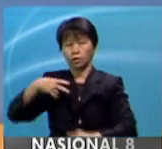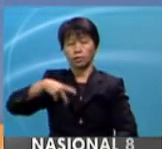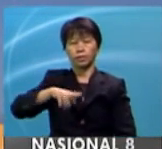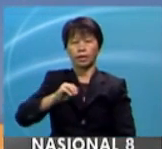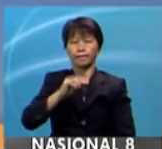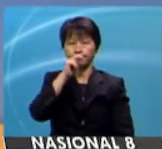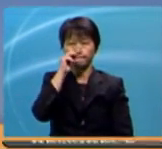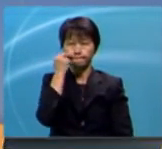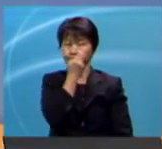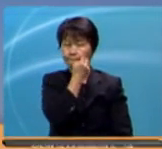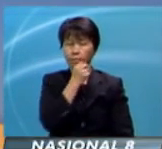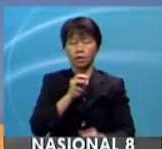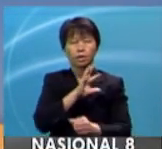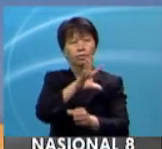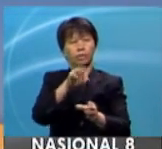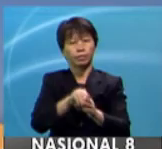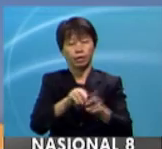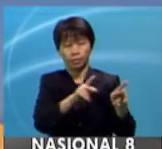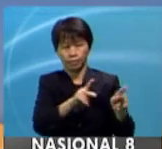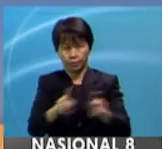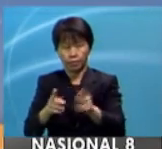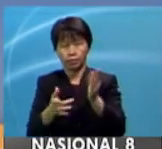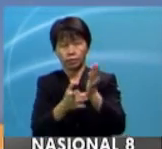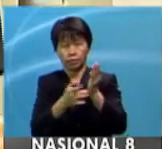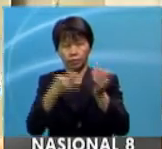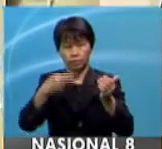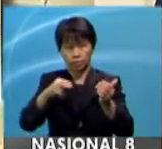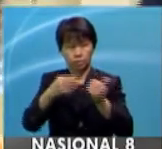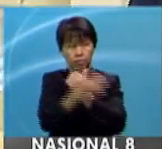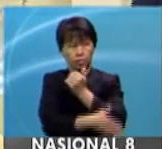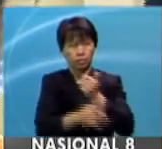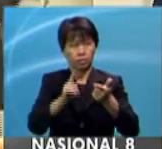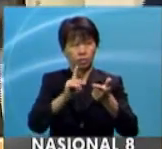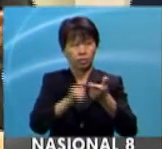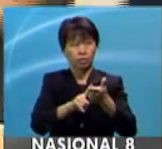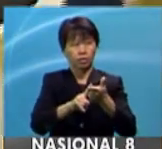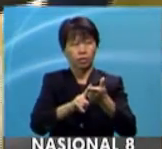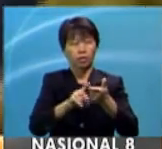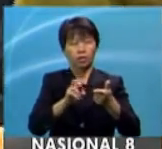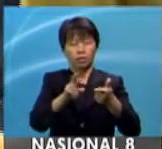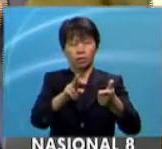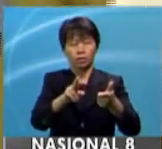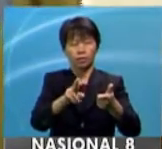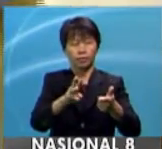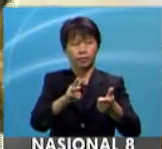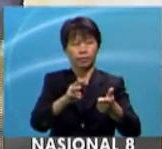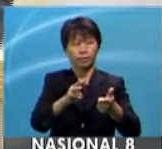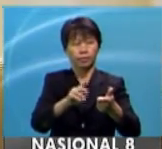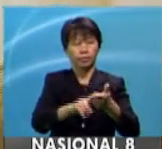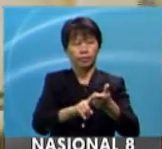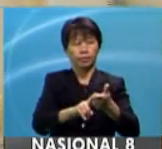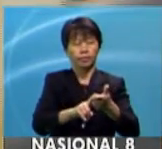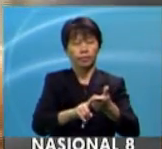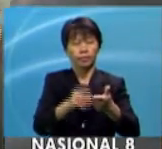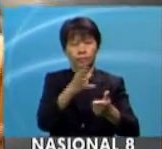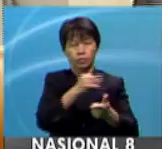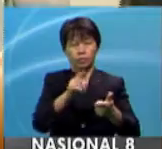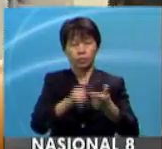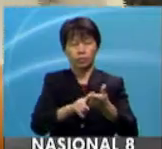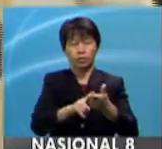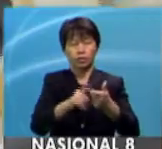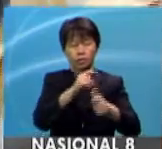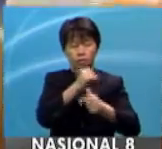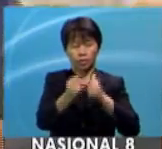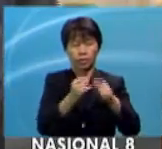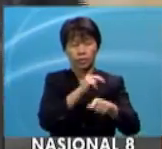Tun Razak. Ia membabitkan pelan induk teknologi hijau negara, a roadmap of carbon intensity reduction in Malaysia serta